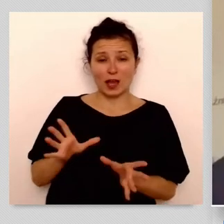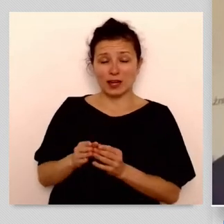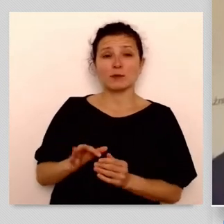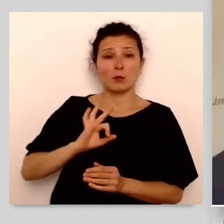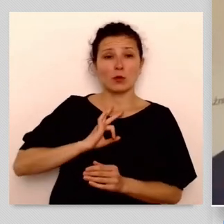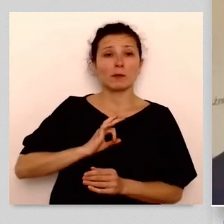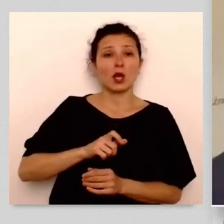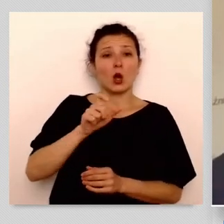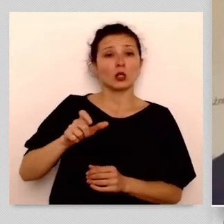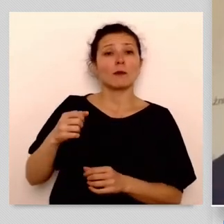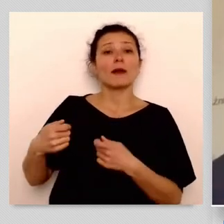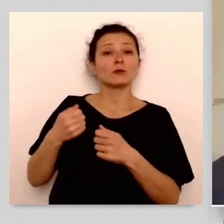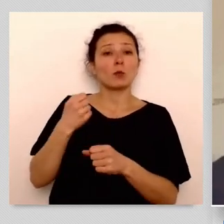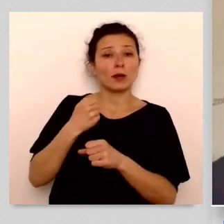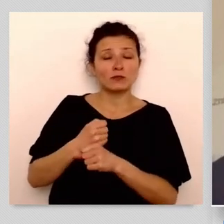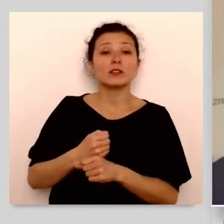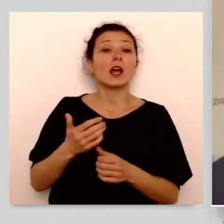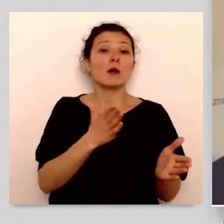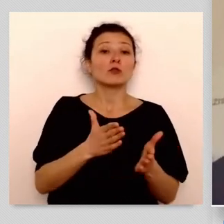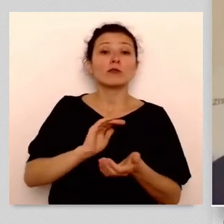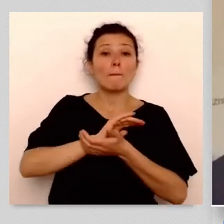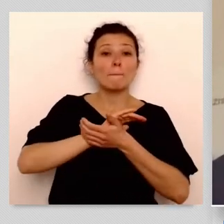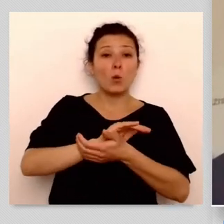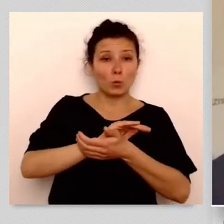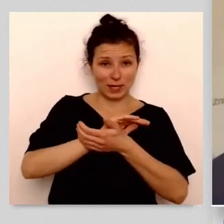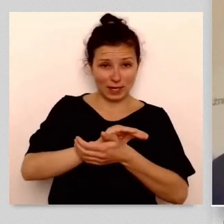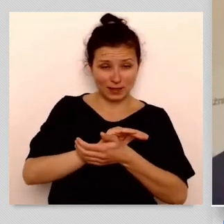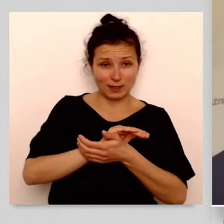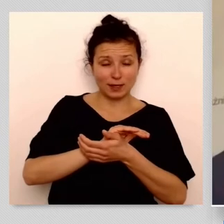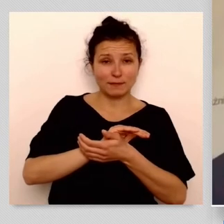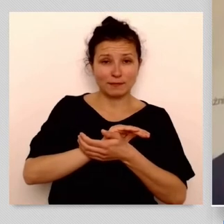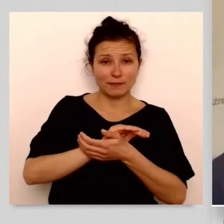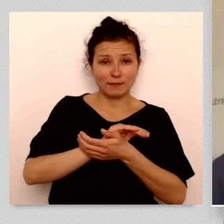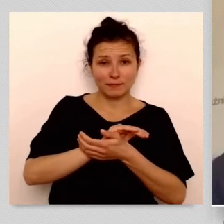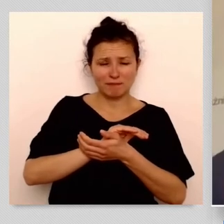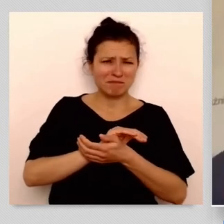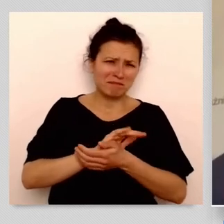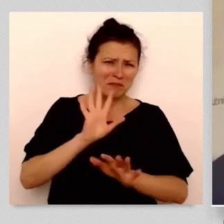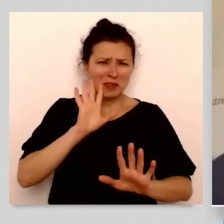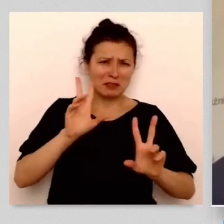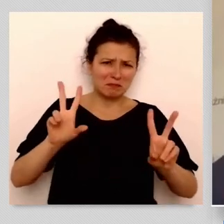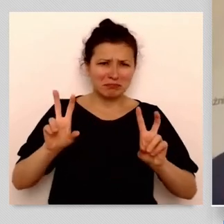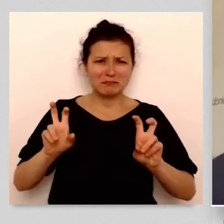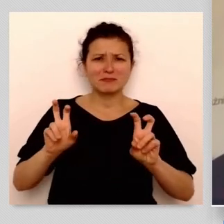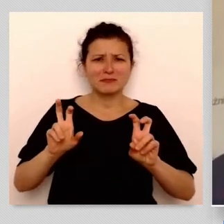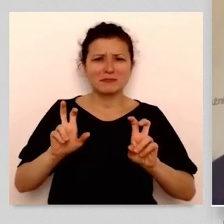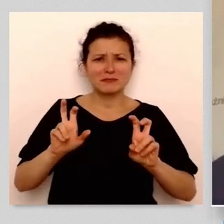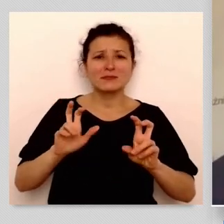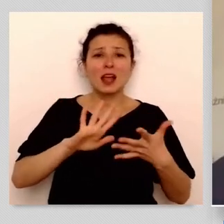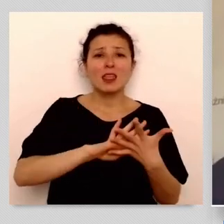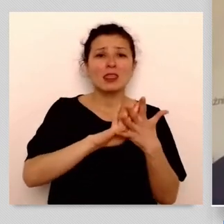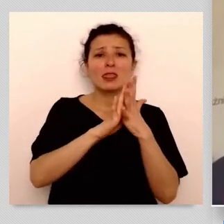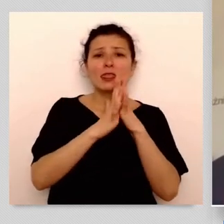taką publikację wtedy, która nas brzmiała mniej więcej w ten sposób.